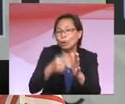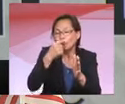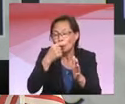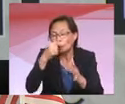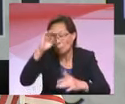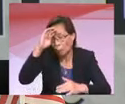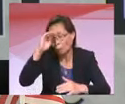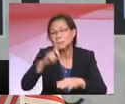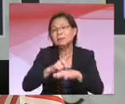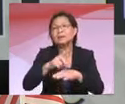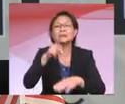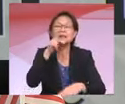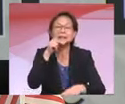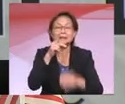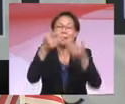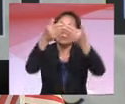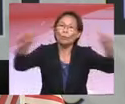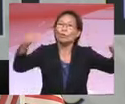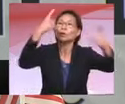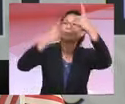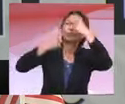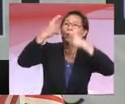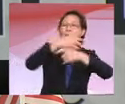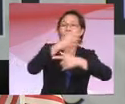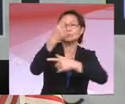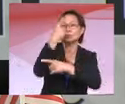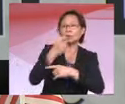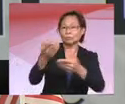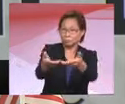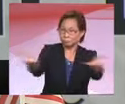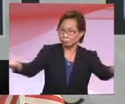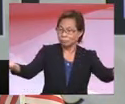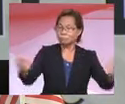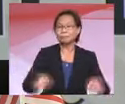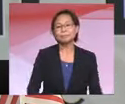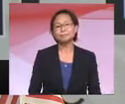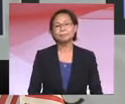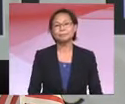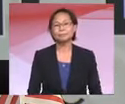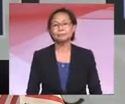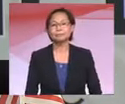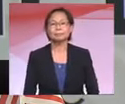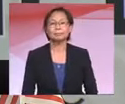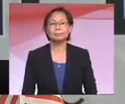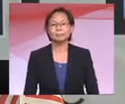Jadi saya buka kepada sebarang pertanyaan dan soalan, dipersilakan.